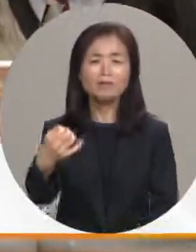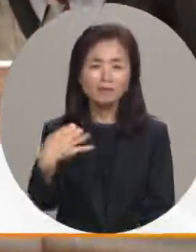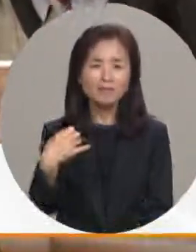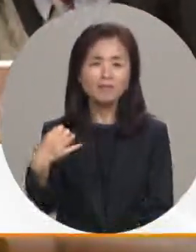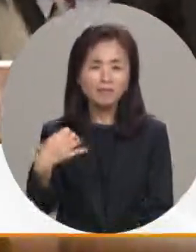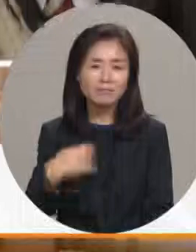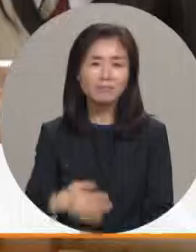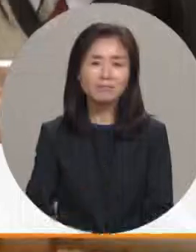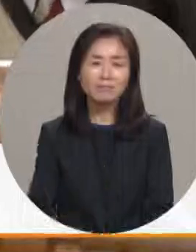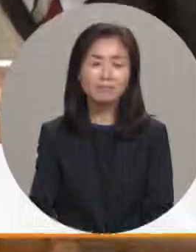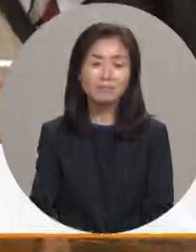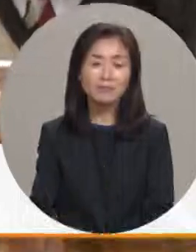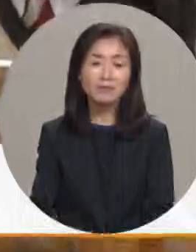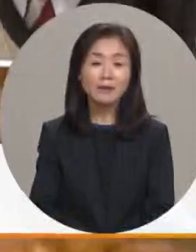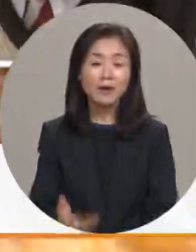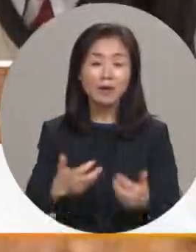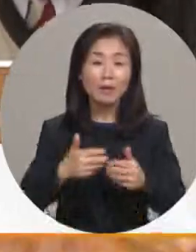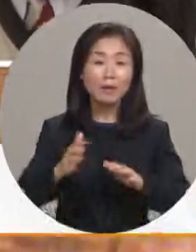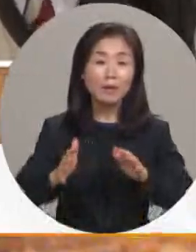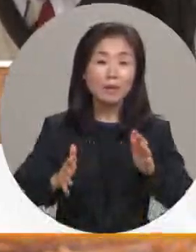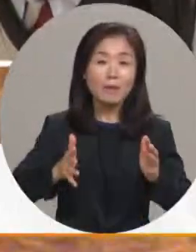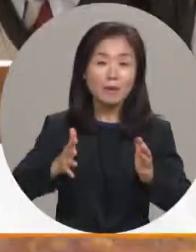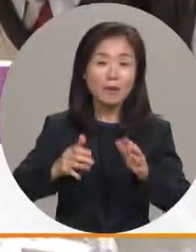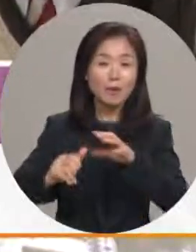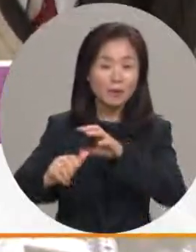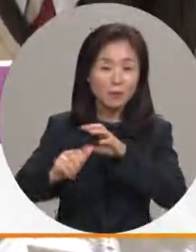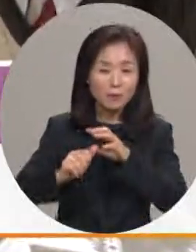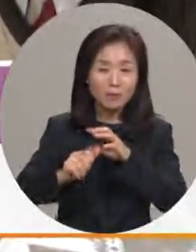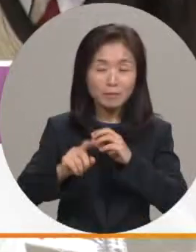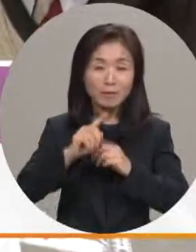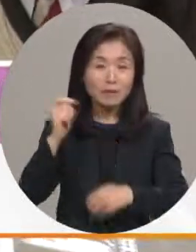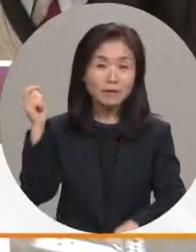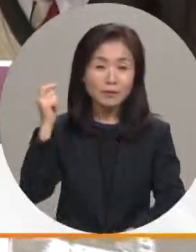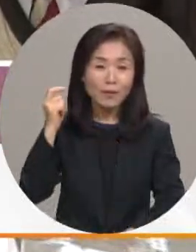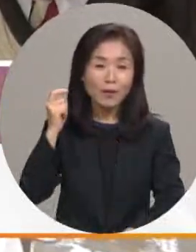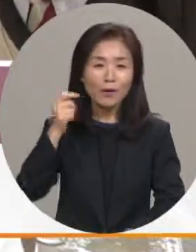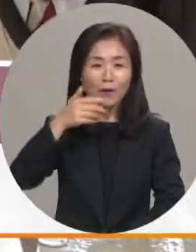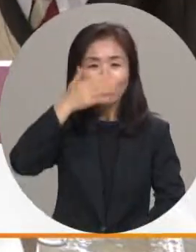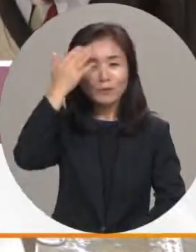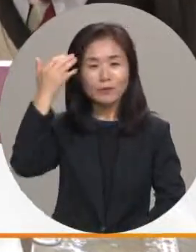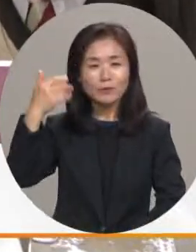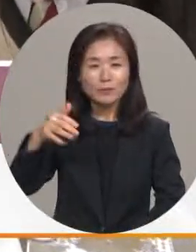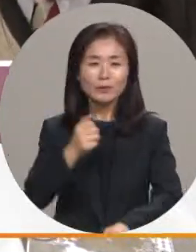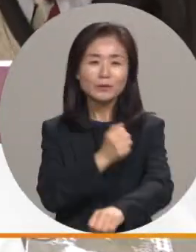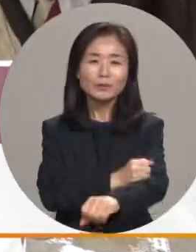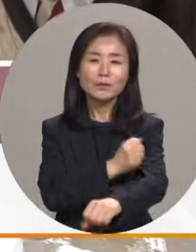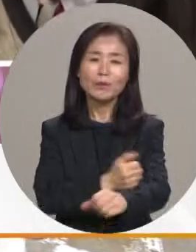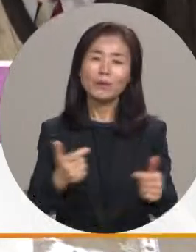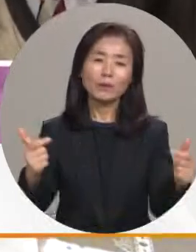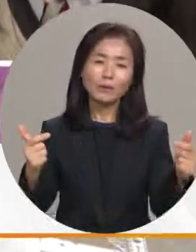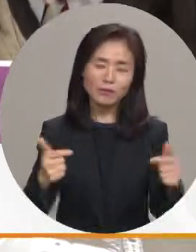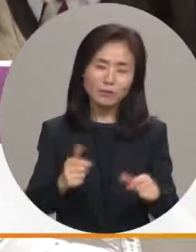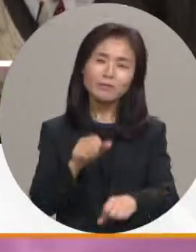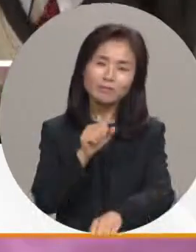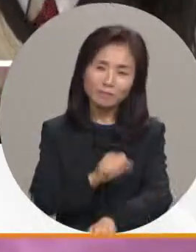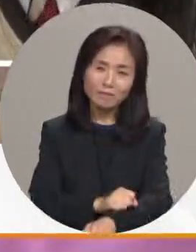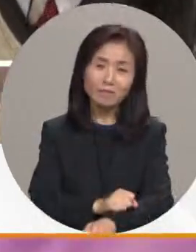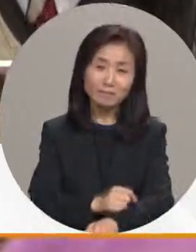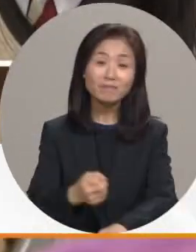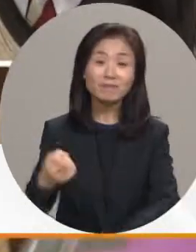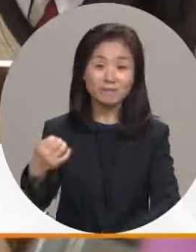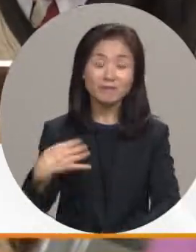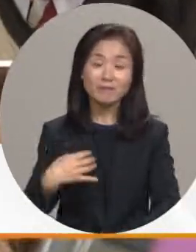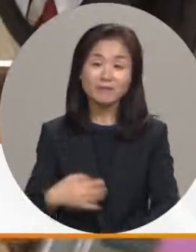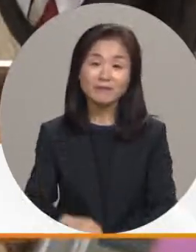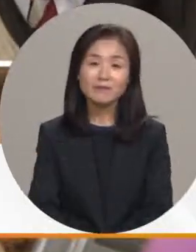많이 하셨는데 로봇팔이 도입됐다는 소식을 들으시고 아 그래도 조금 수고를 덜어드릴 수 있을 것 같아서 너무 잘됐다 이런